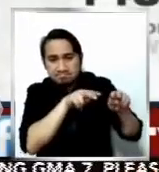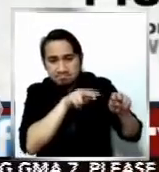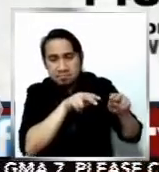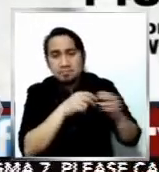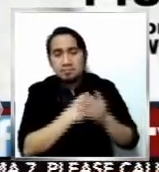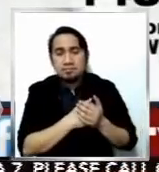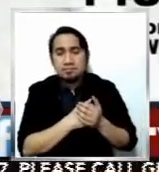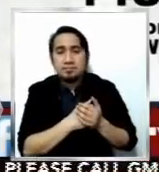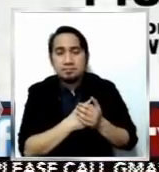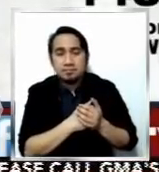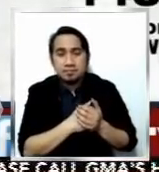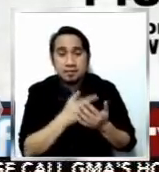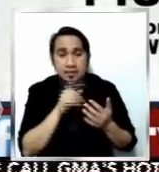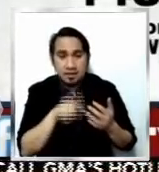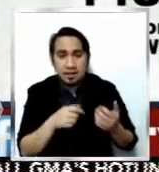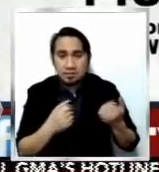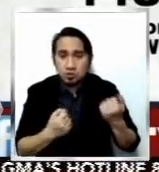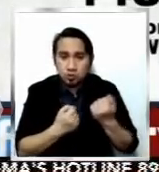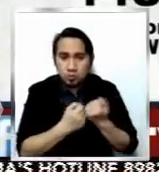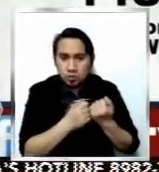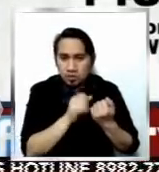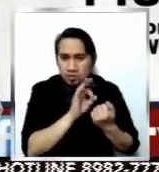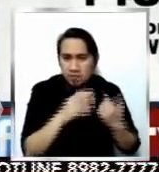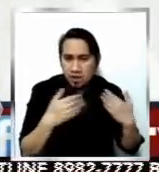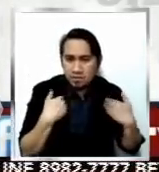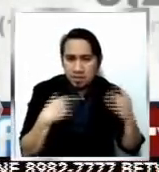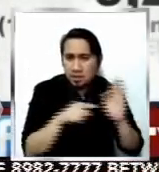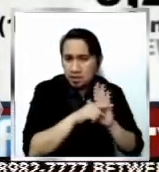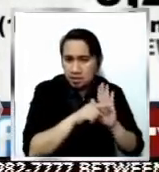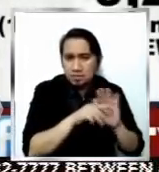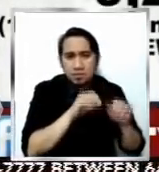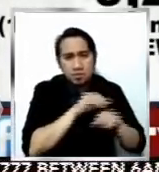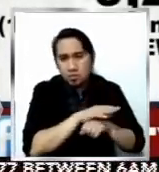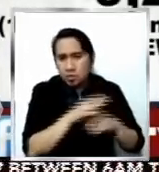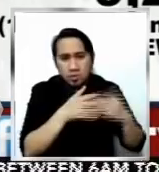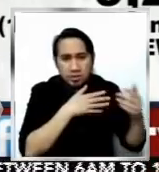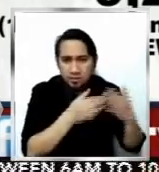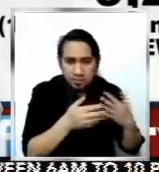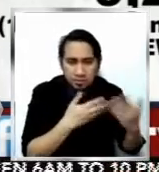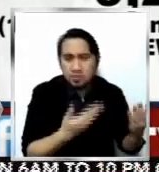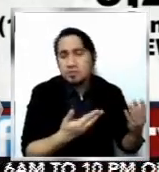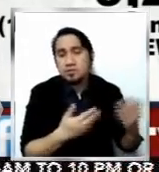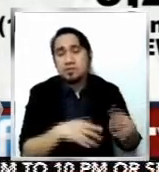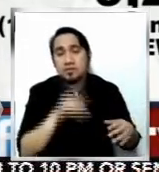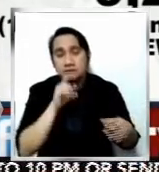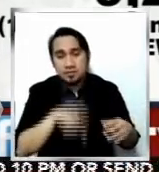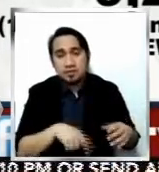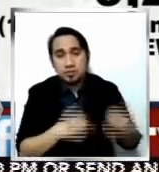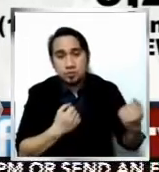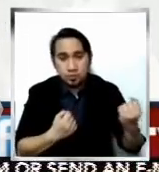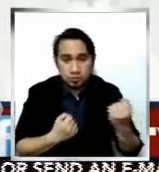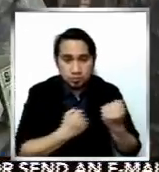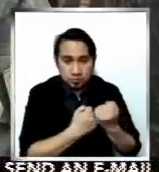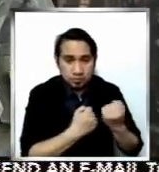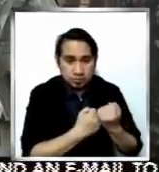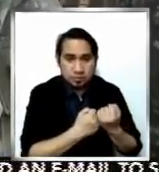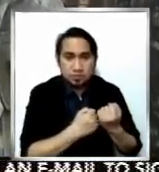pong suportahan at tugunan kung ano man yung kanilang